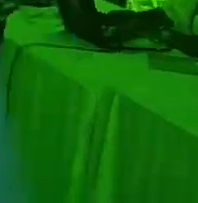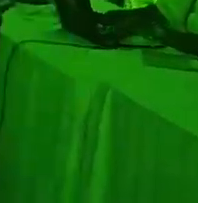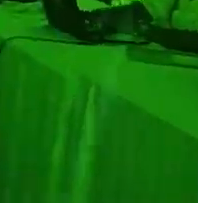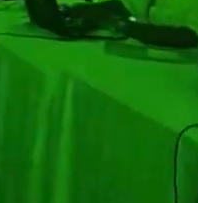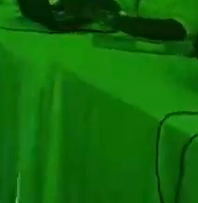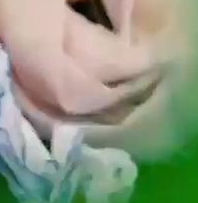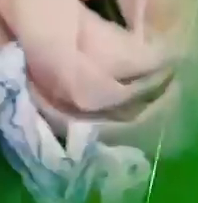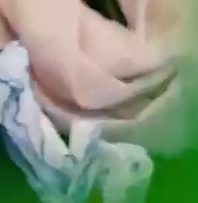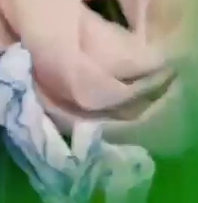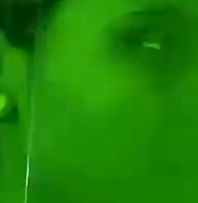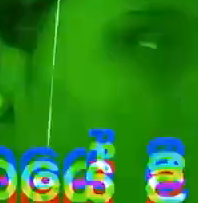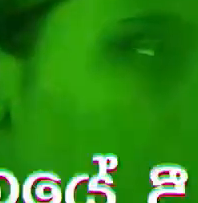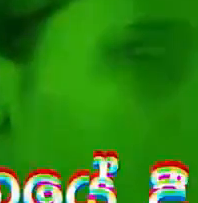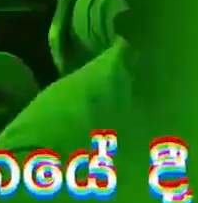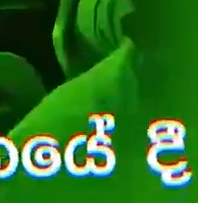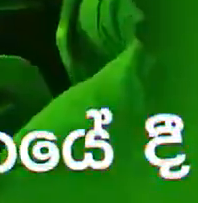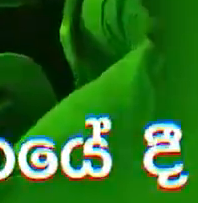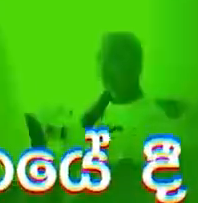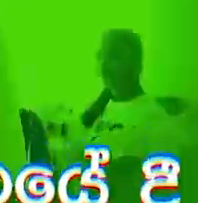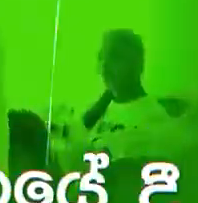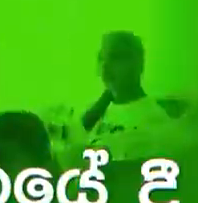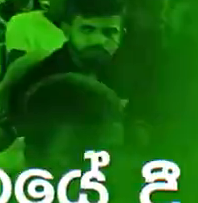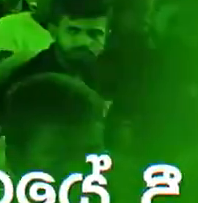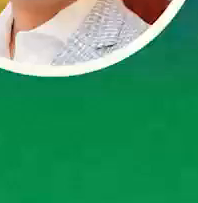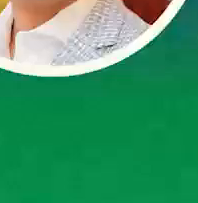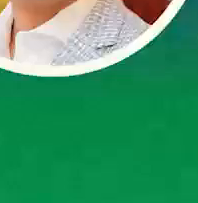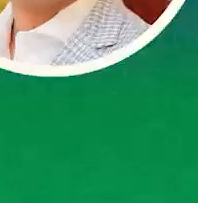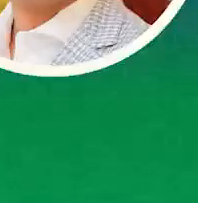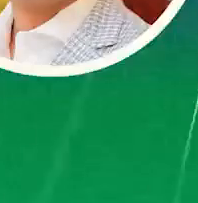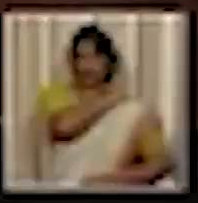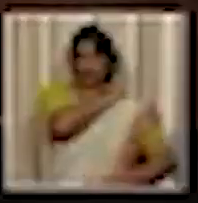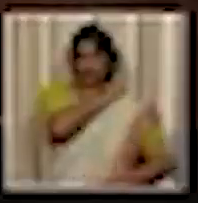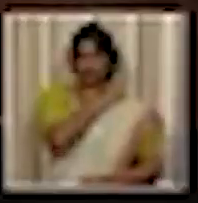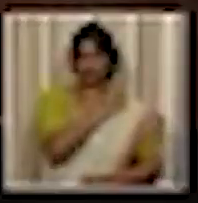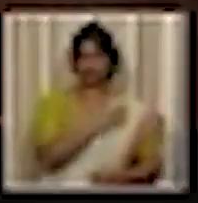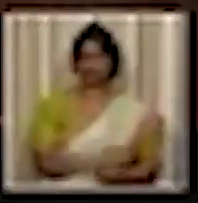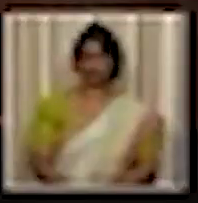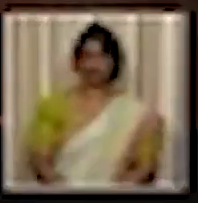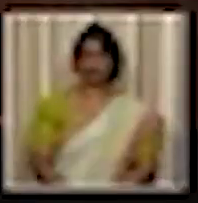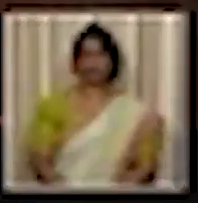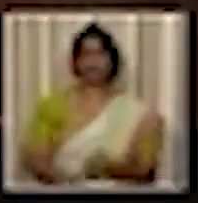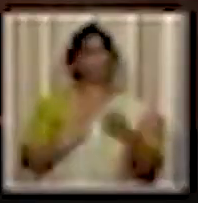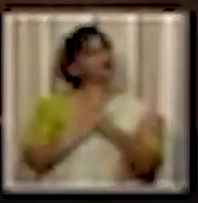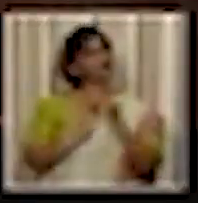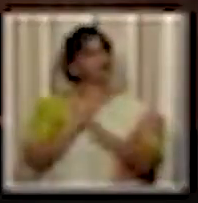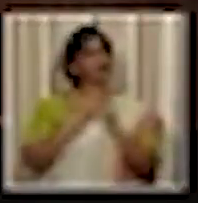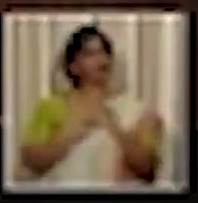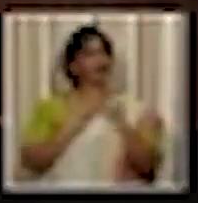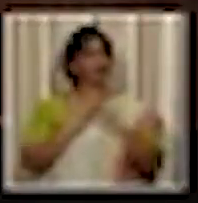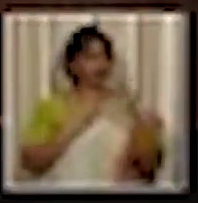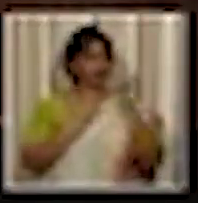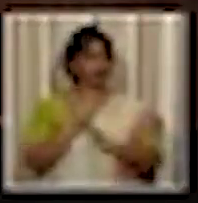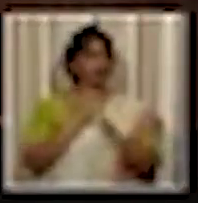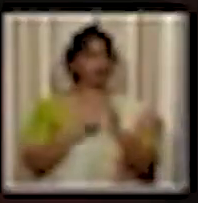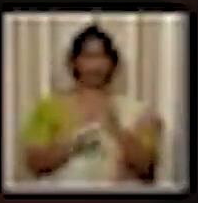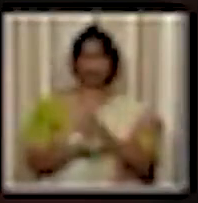ජයගමු ශ්‍රී ලංකා ජූලි 12/13 කිලිනොච්චිය මධ්‍ය මහාවිද්‍යාලයේ ක්‍රීඩාංගණයේදී. ගරු ඇමතුමනි, උදේගම්මපිල මහතුමා